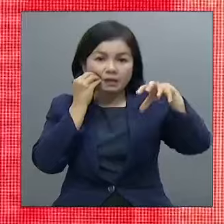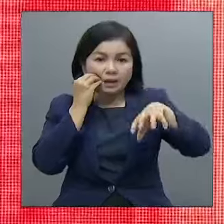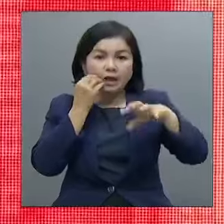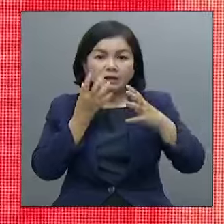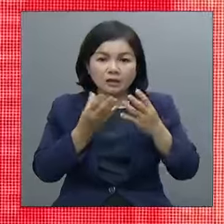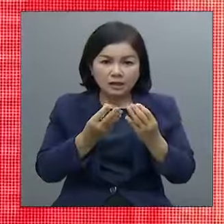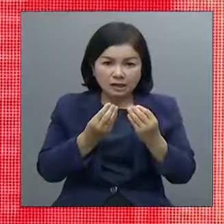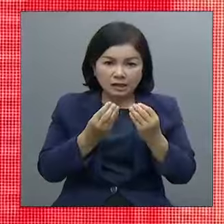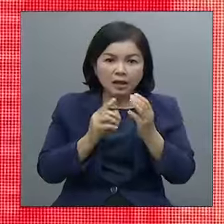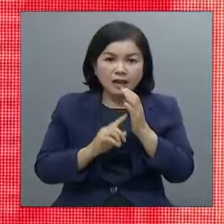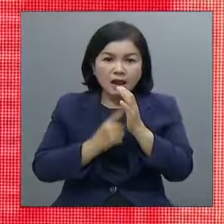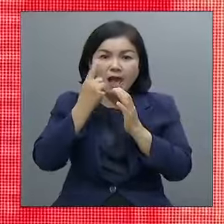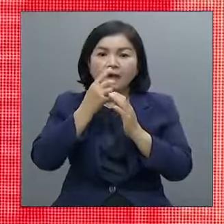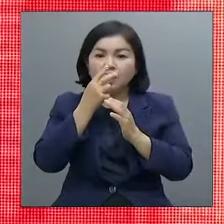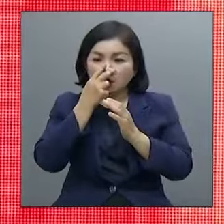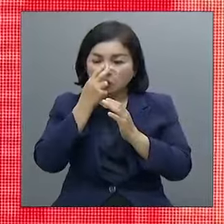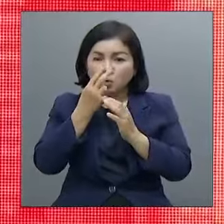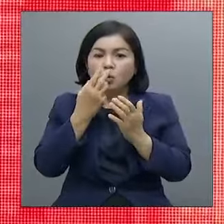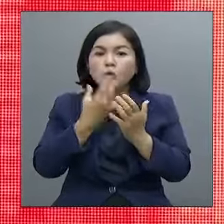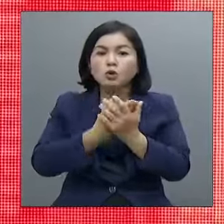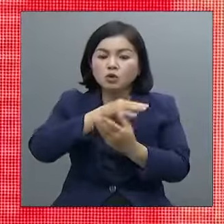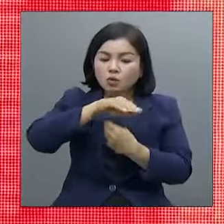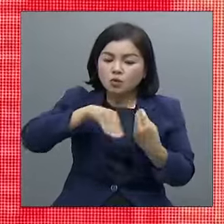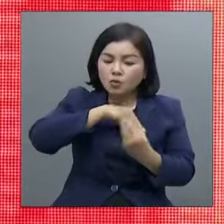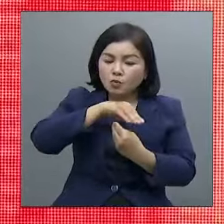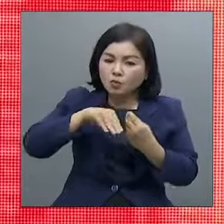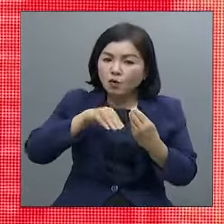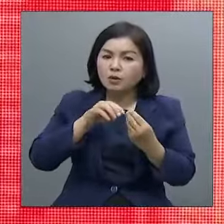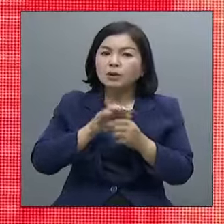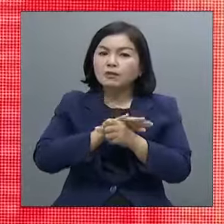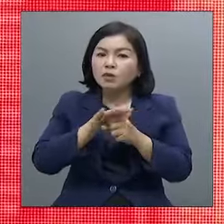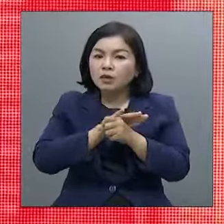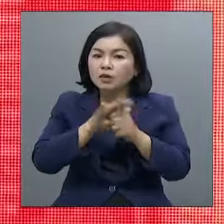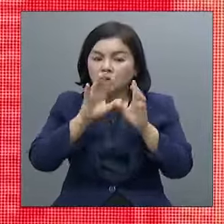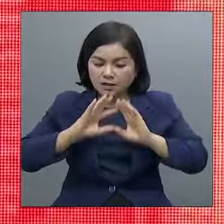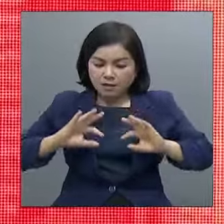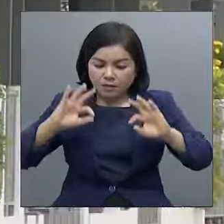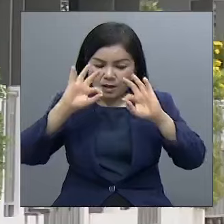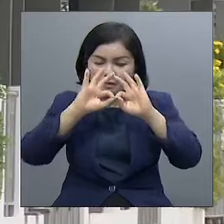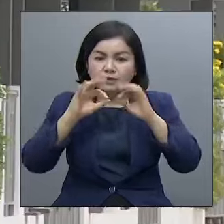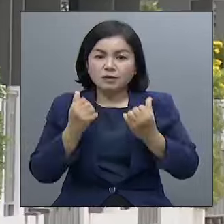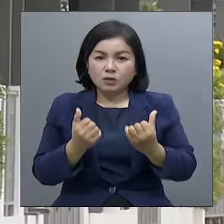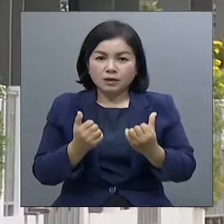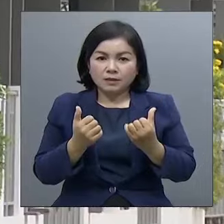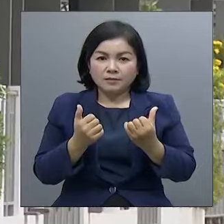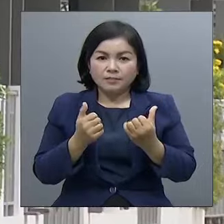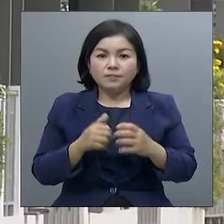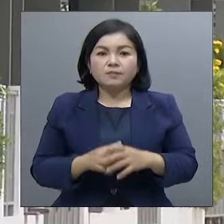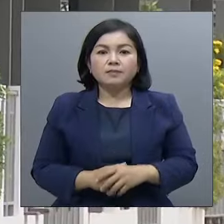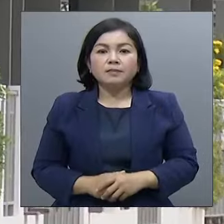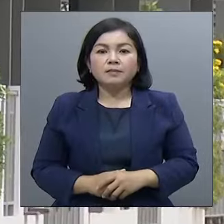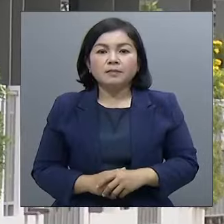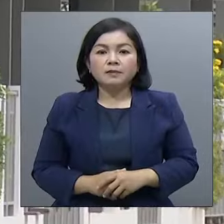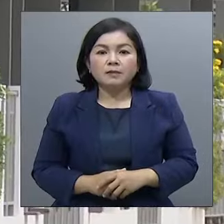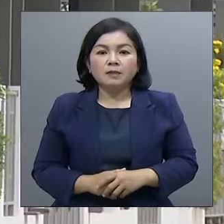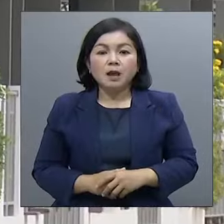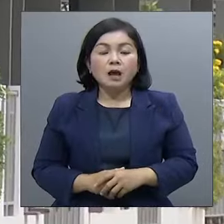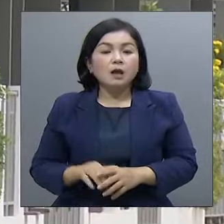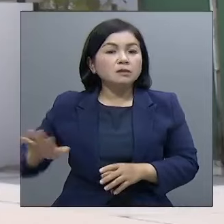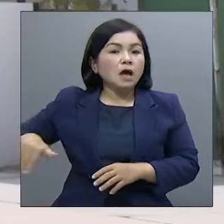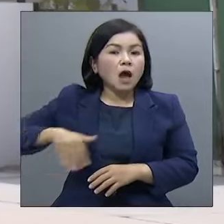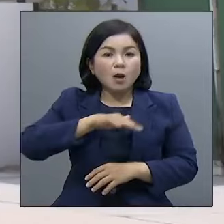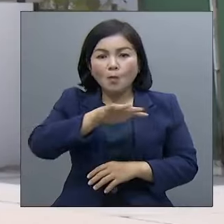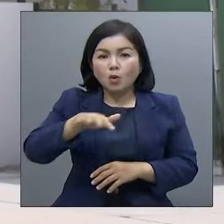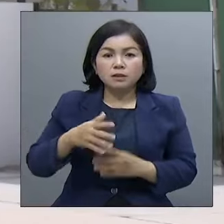ามุ่งรักษาเสถียรภาพของภาคอสังหาริมทรัพย์คำนี้สำคัญนะครับ สำหรับภาพรวมอสังหาริม